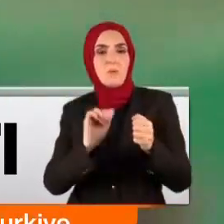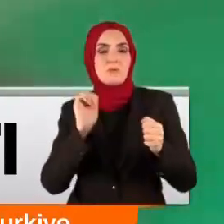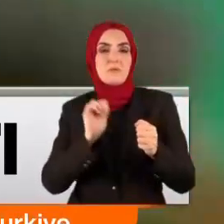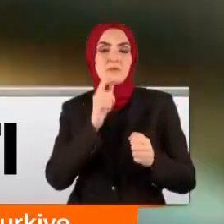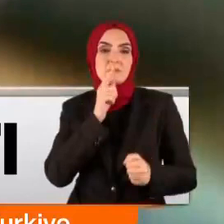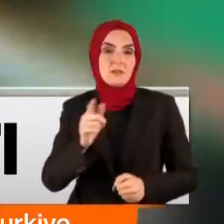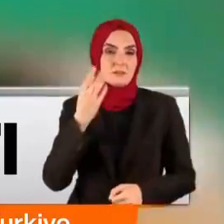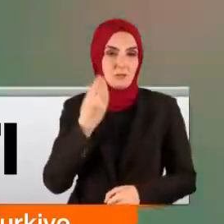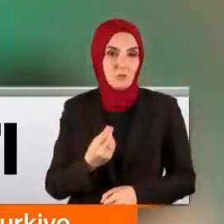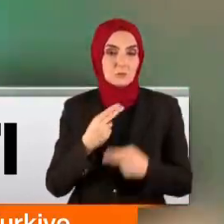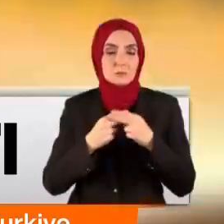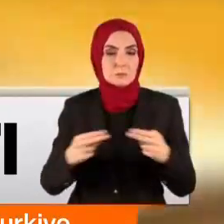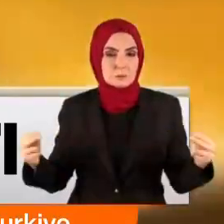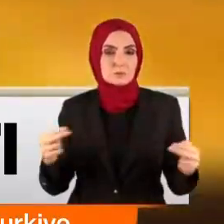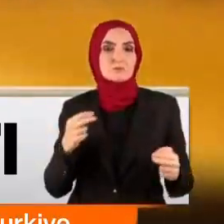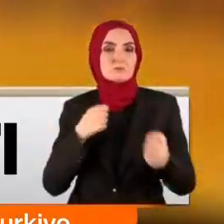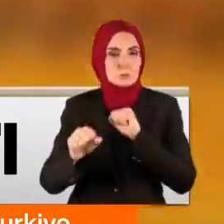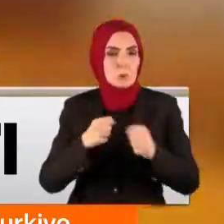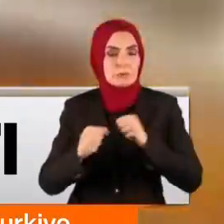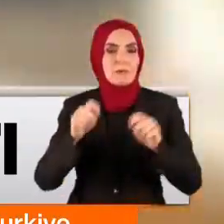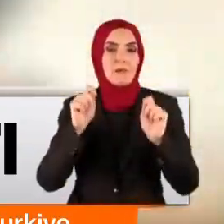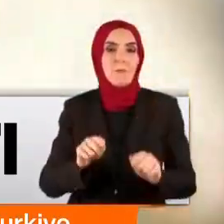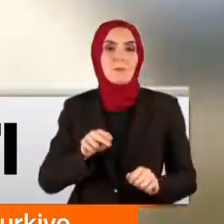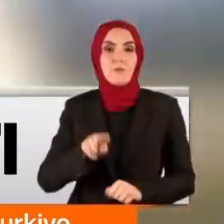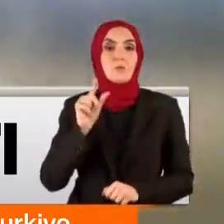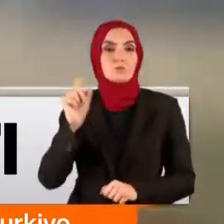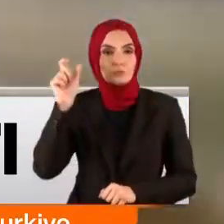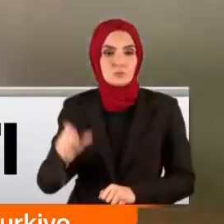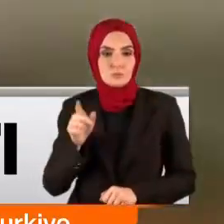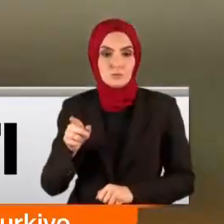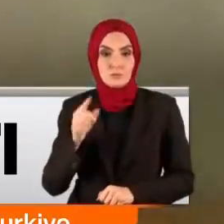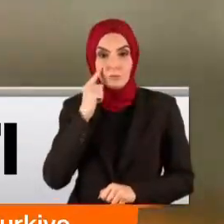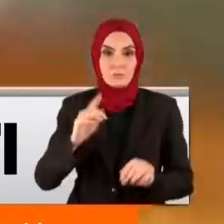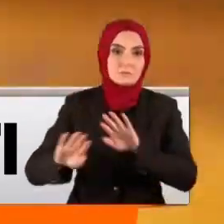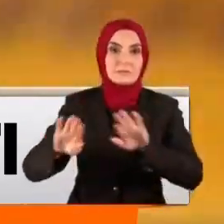Uzun süre mücadele eden yolcu yoldan bu müdahaleyle uzaklaştı.